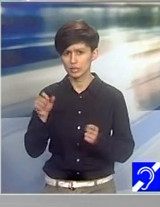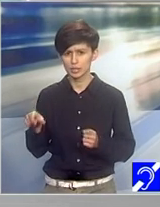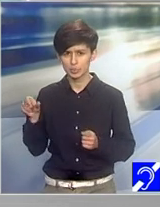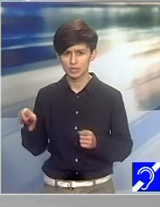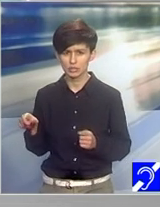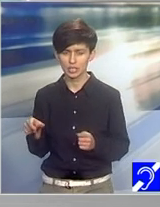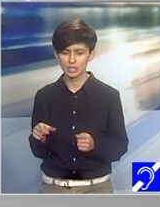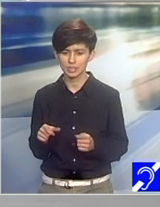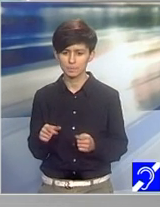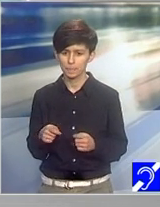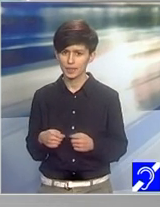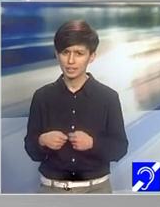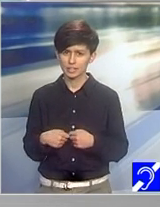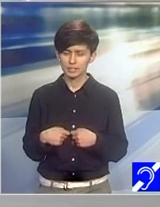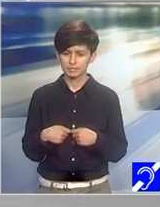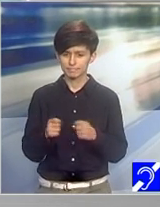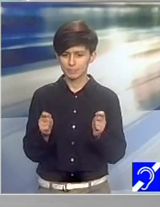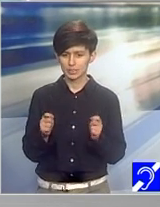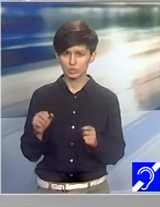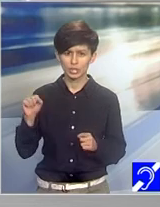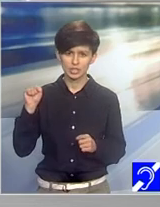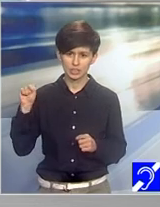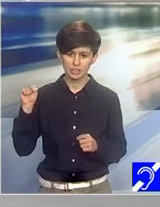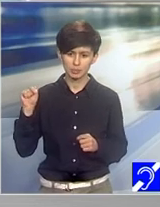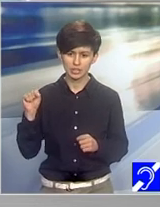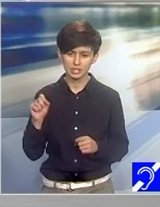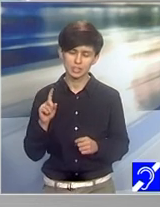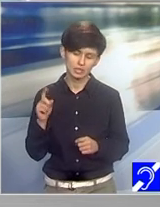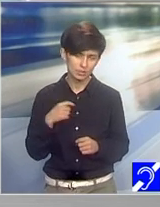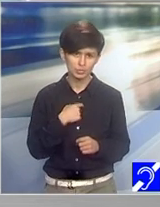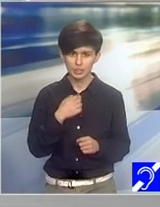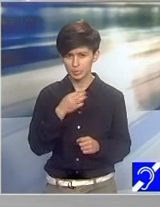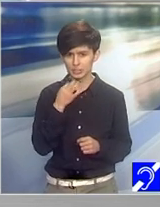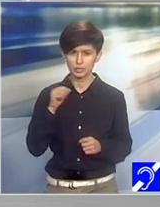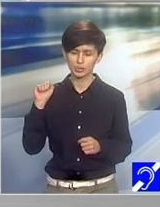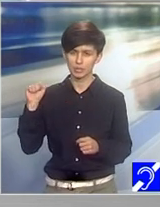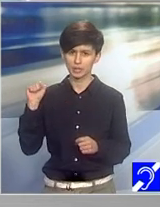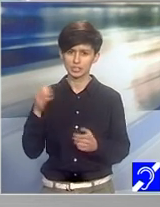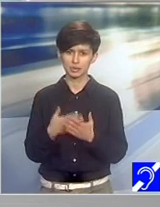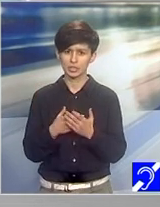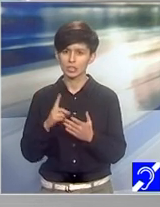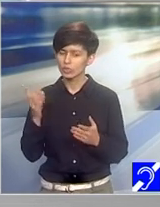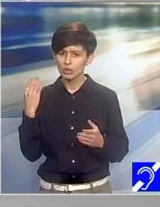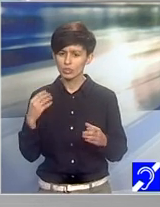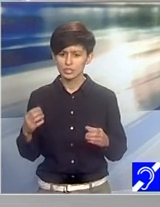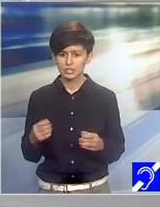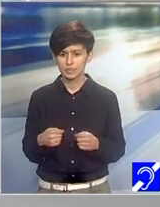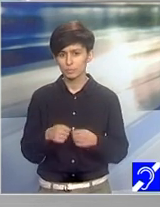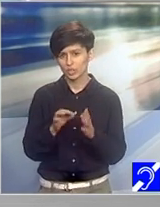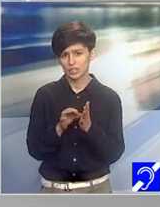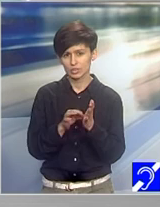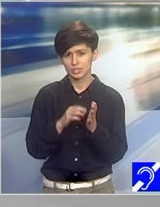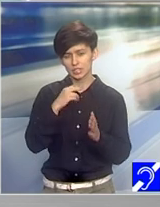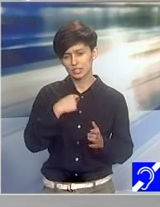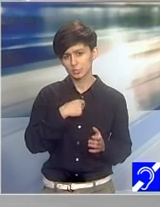democrați, de către toate, n-am putea spune, partide, că nu erau deja întrunite toate condițiile să putem vorbi de